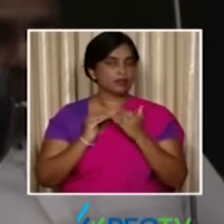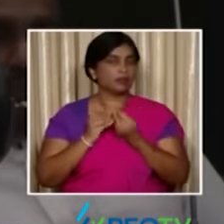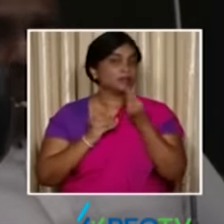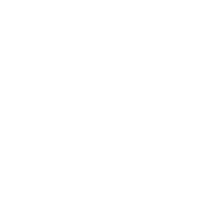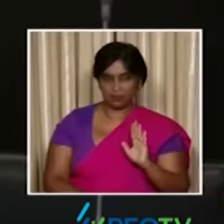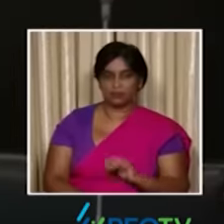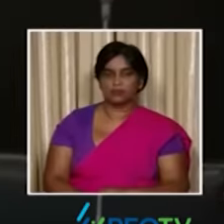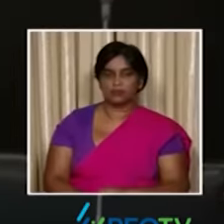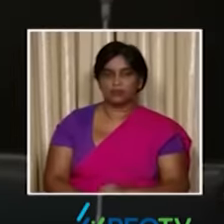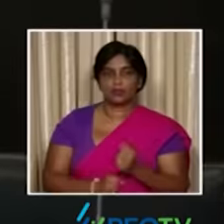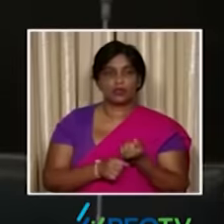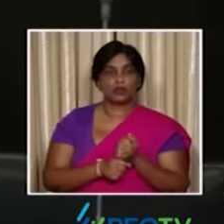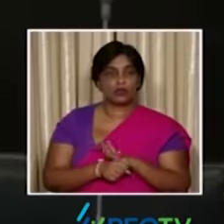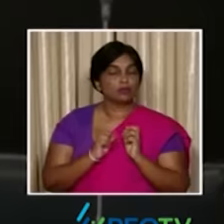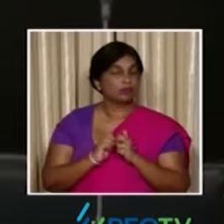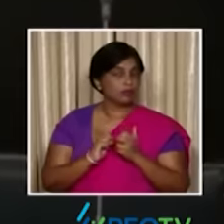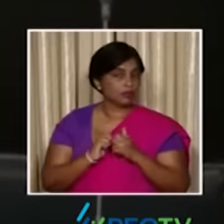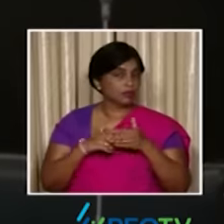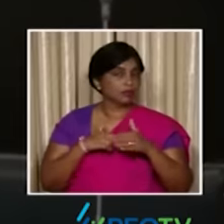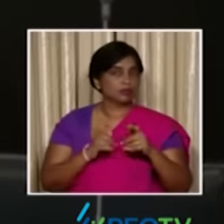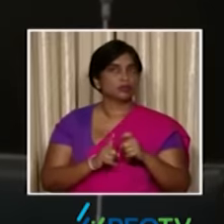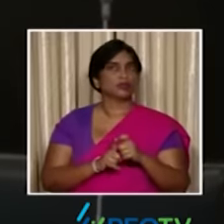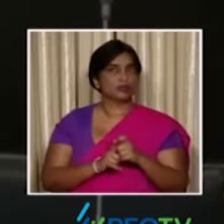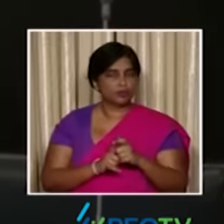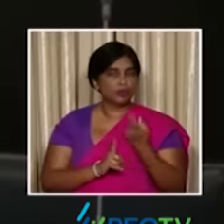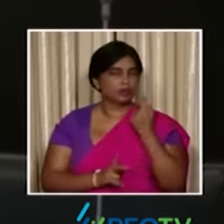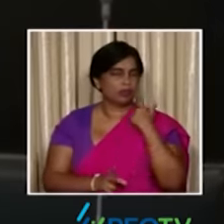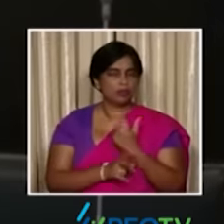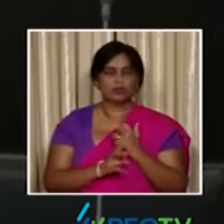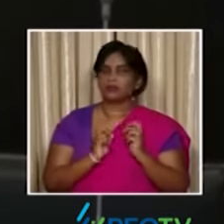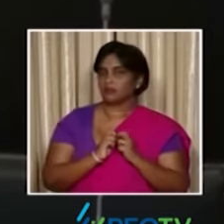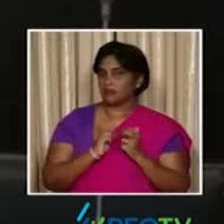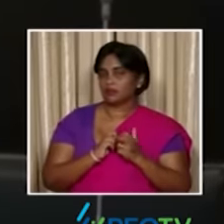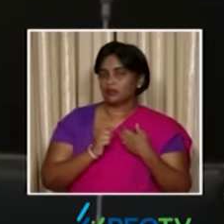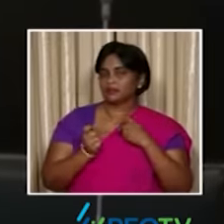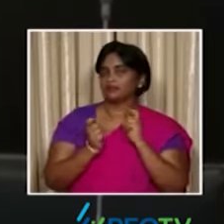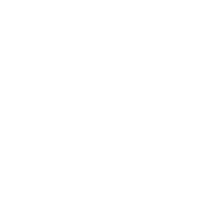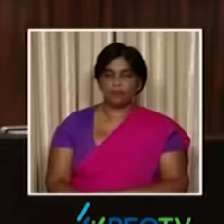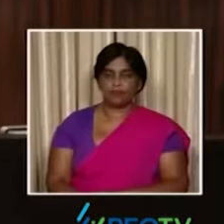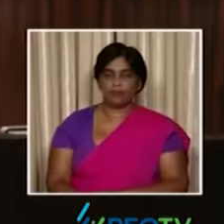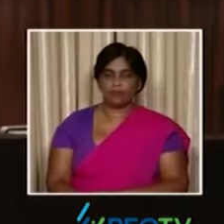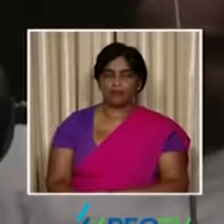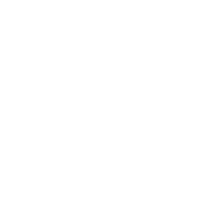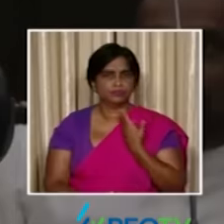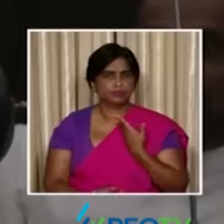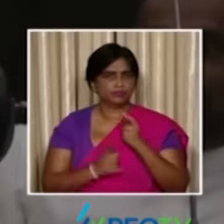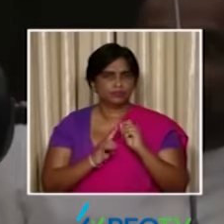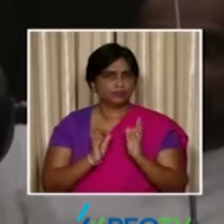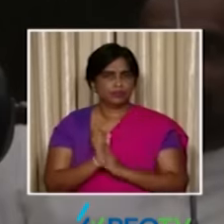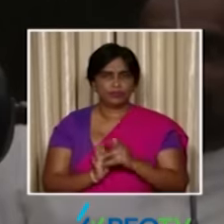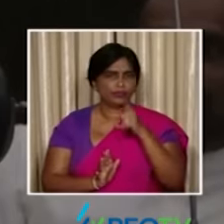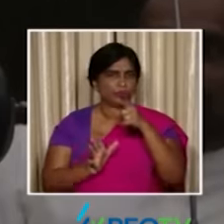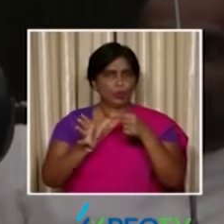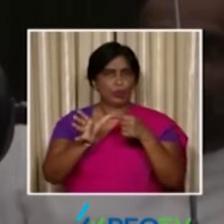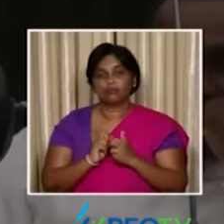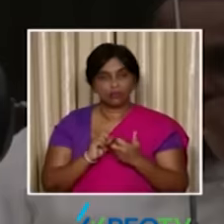දී නොමැතිද? කොවිඩ් වසංගත කාලේ දරුණුතම මුල්‍ය අරමුදලකට අපි පරිවර්තනය වෙන්න පටන් ගත්තා. මම කනගාටු වෙනවා ඔබතුමාගේ